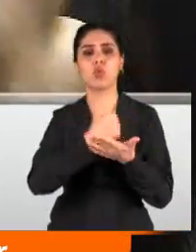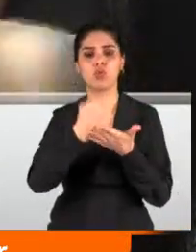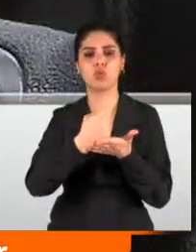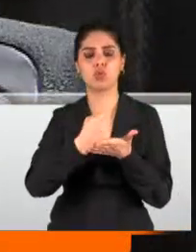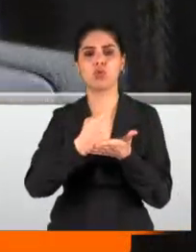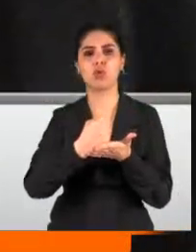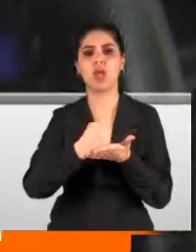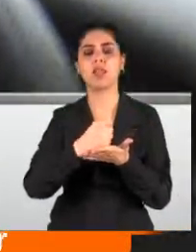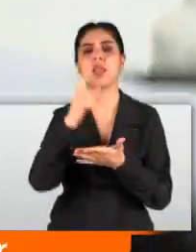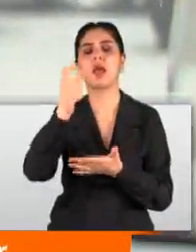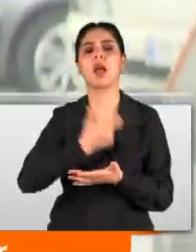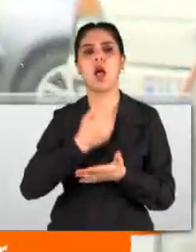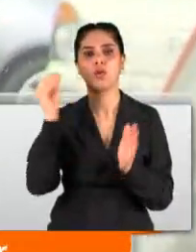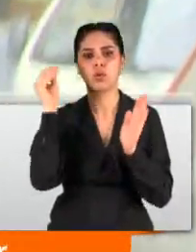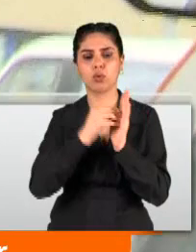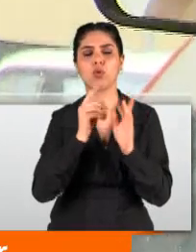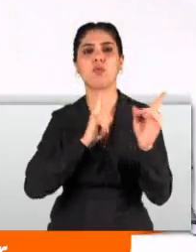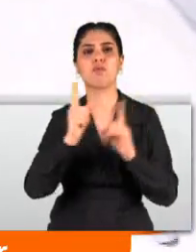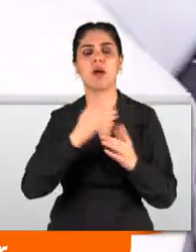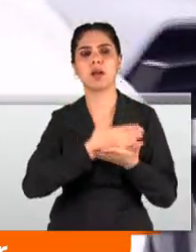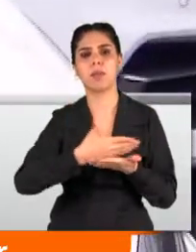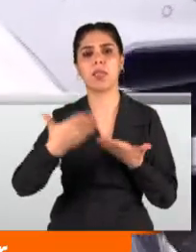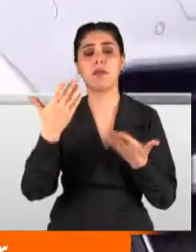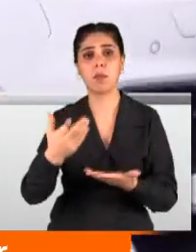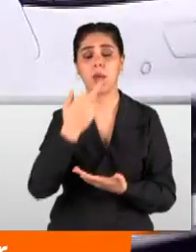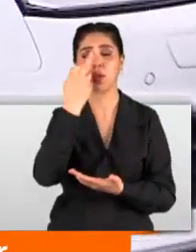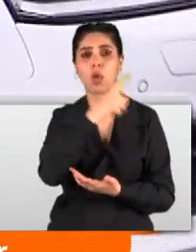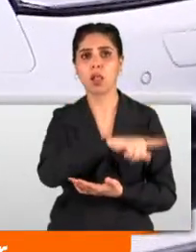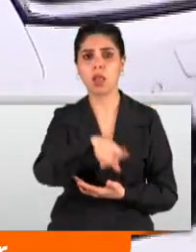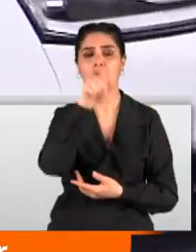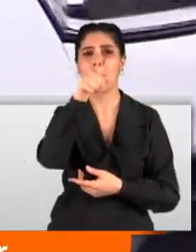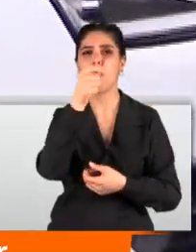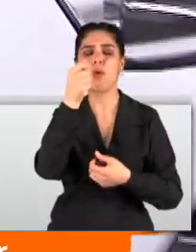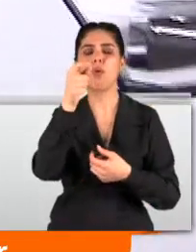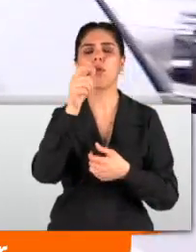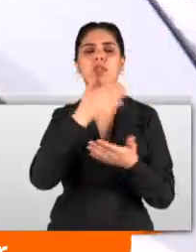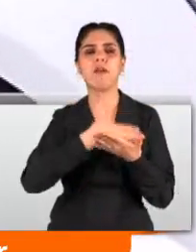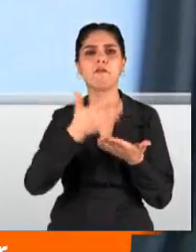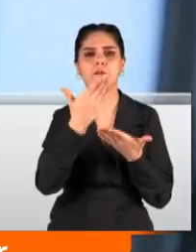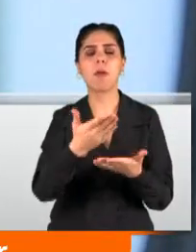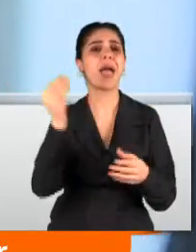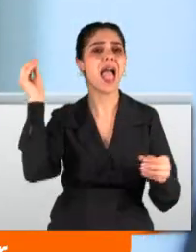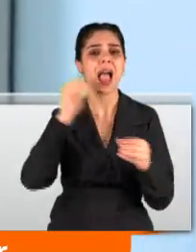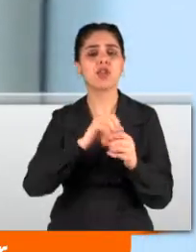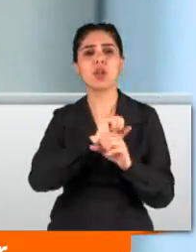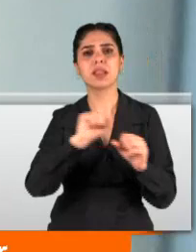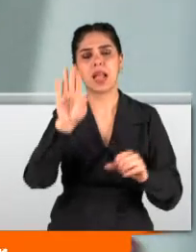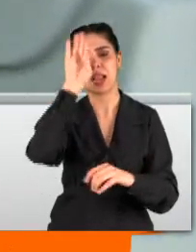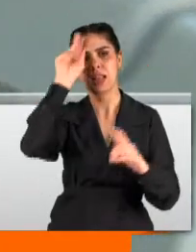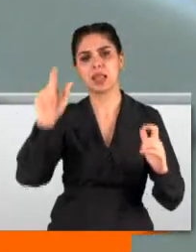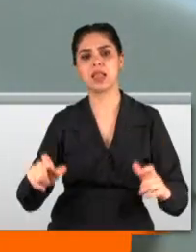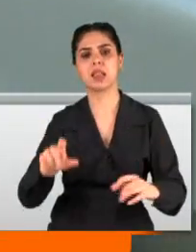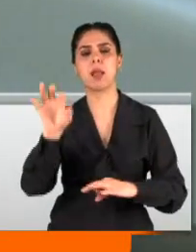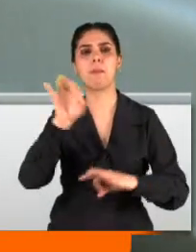şerh koydurdu. Mahkemede dava sürüyor ancak uyanık dolandırıcılar o arada da boş durmadı. En son mağdur İstanbul'dan.